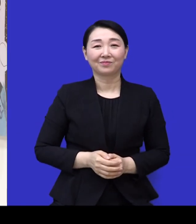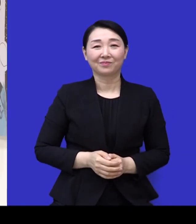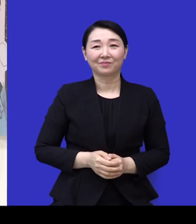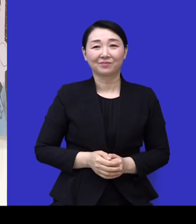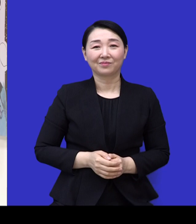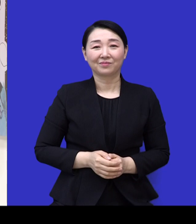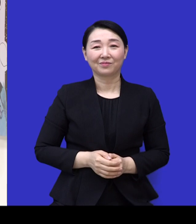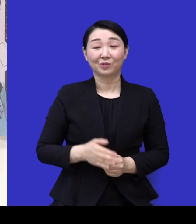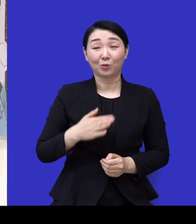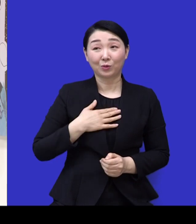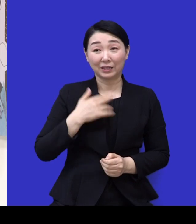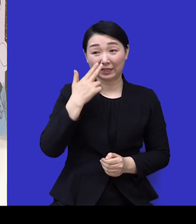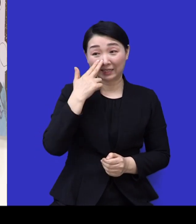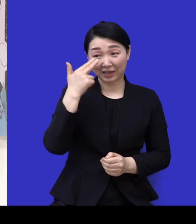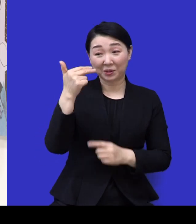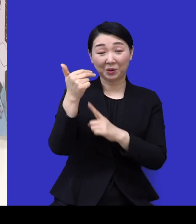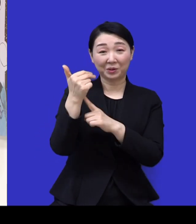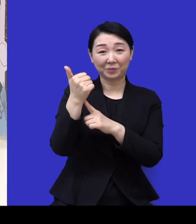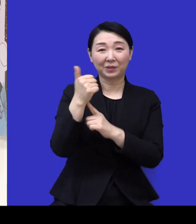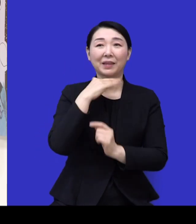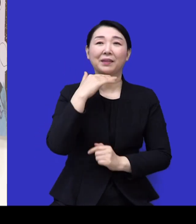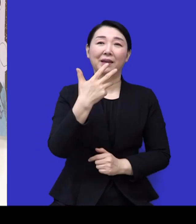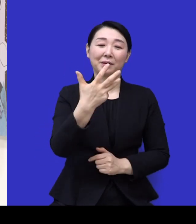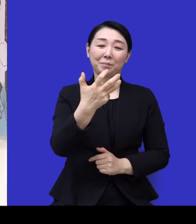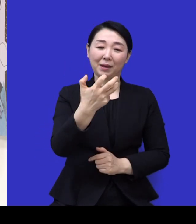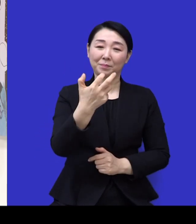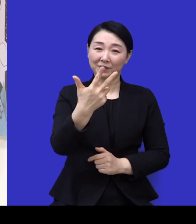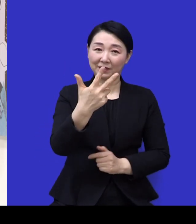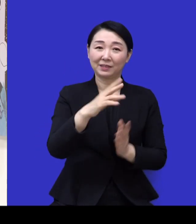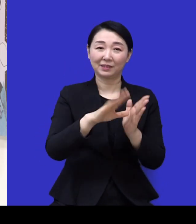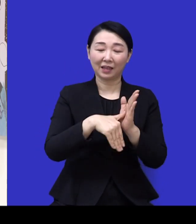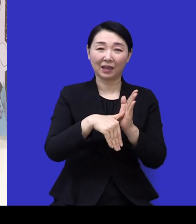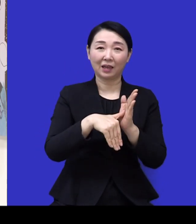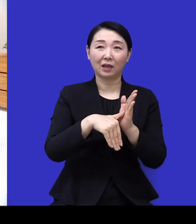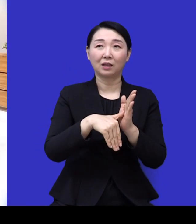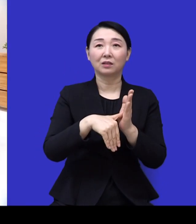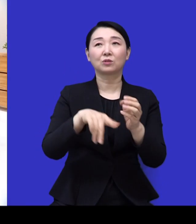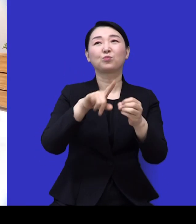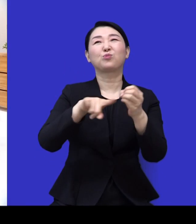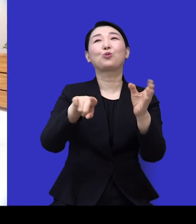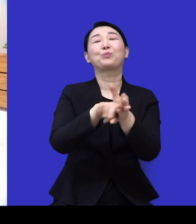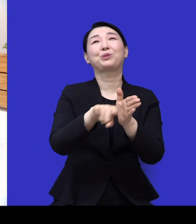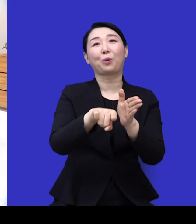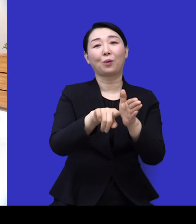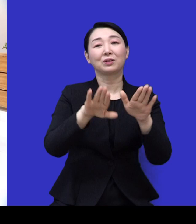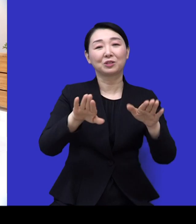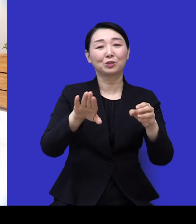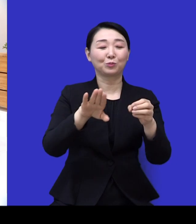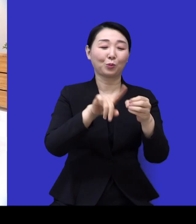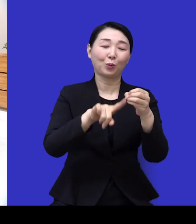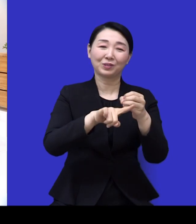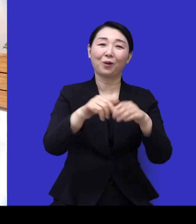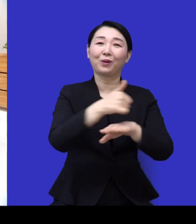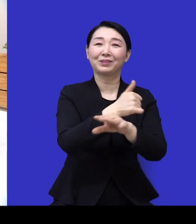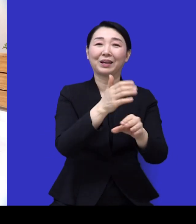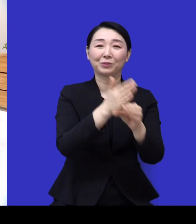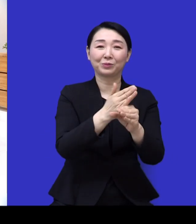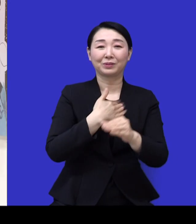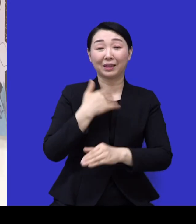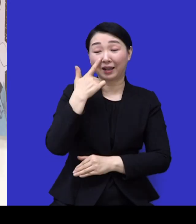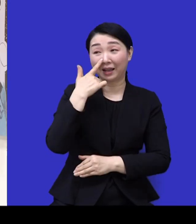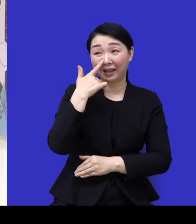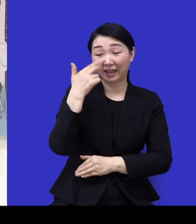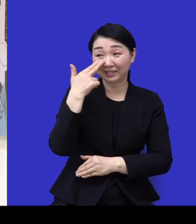제 장인어른이 87세신데 평생 불교신이었어요. 예. 지금도 절에 다니시는데 제가